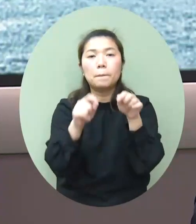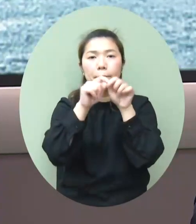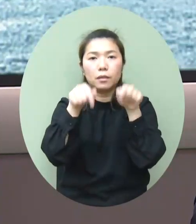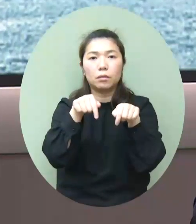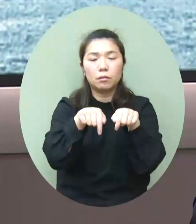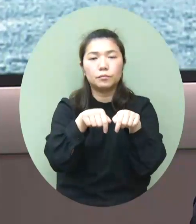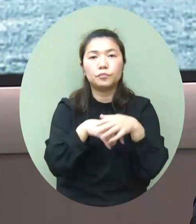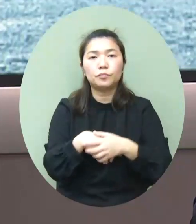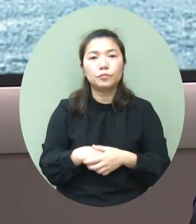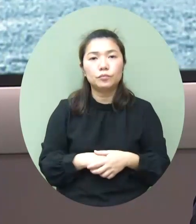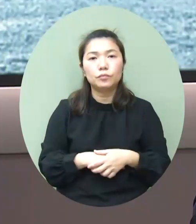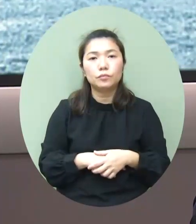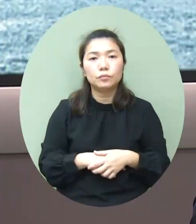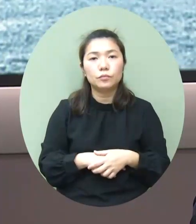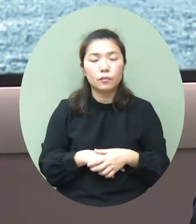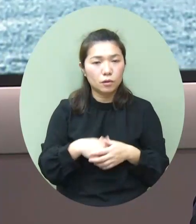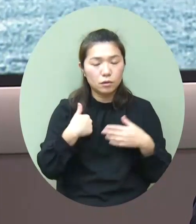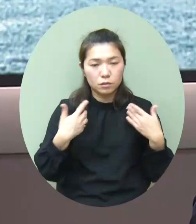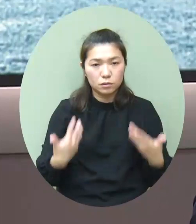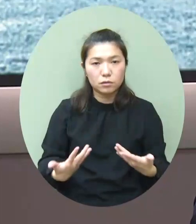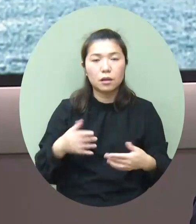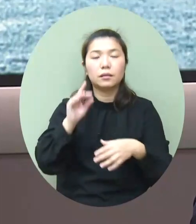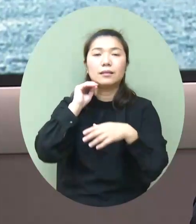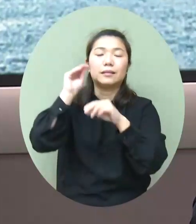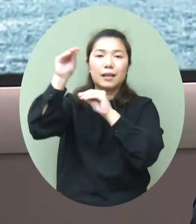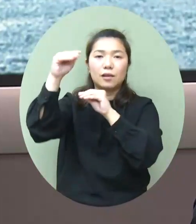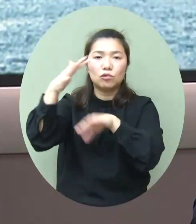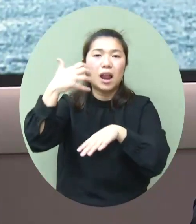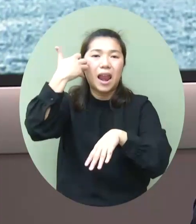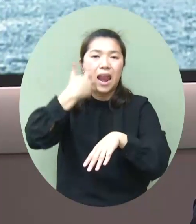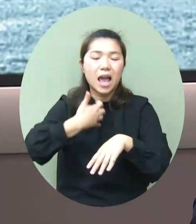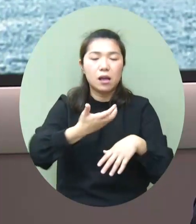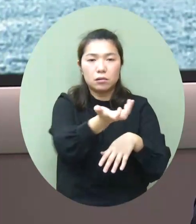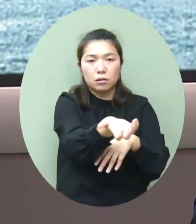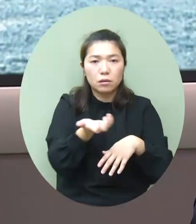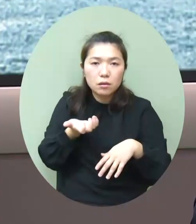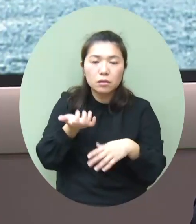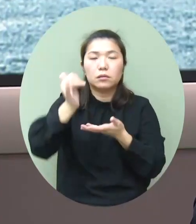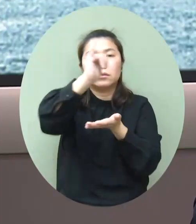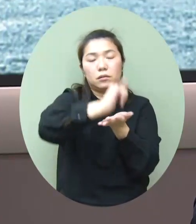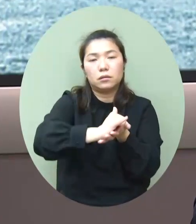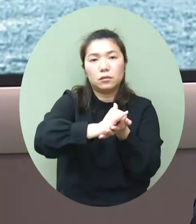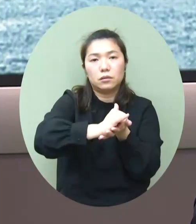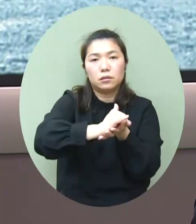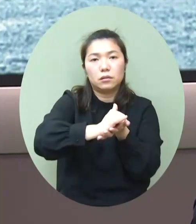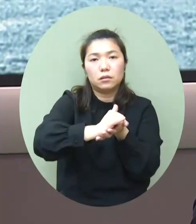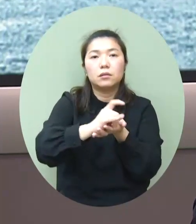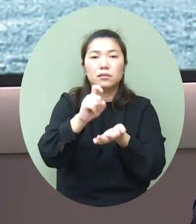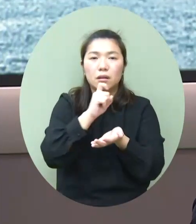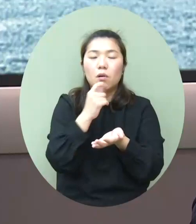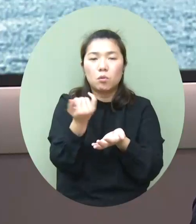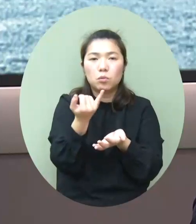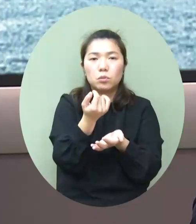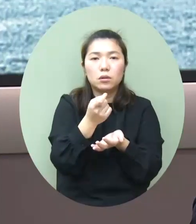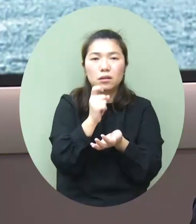尸体太多的问题，我们已经采购了冷冻的集装箱，有些已经送